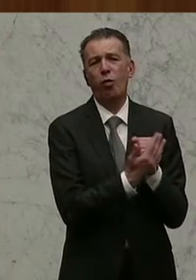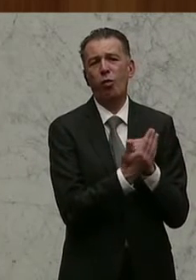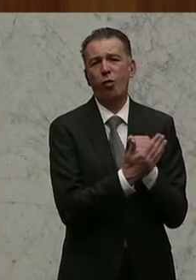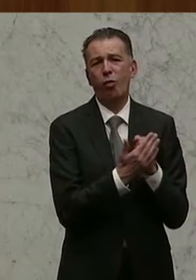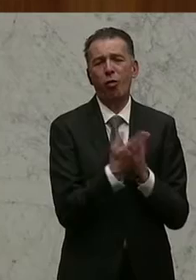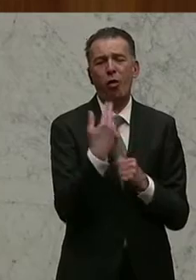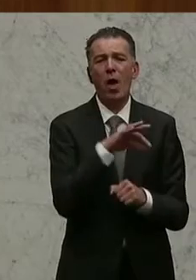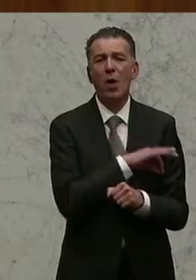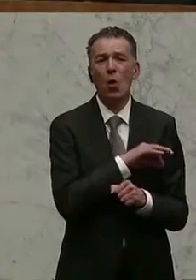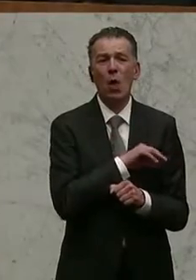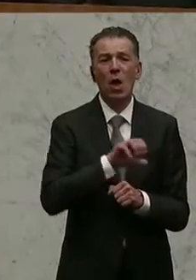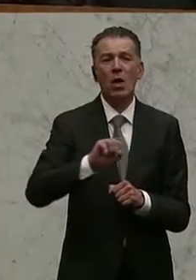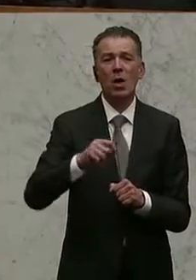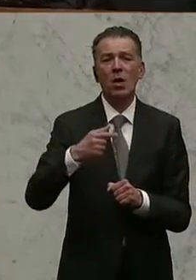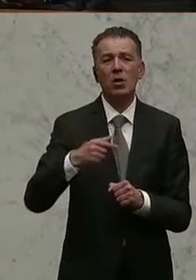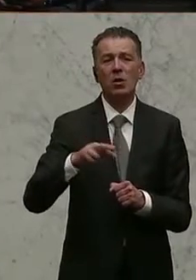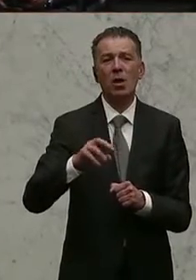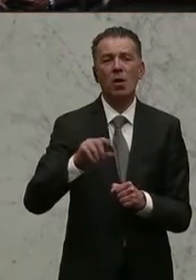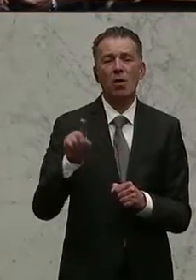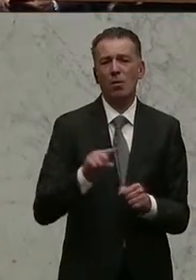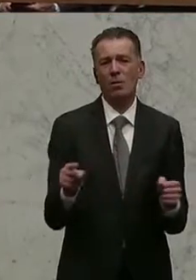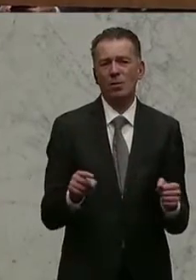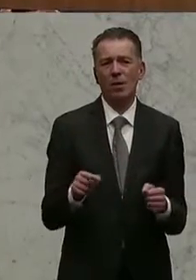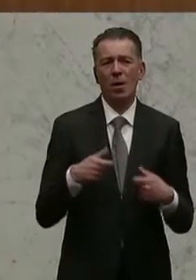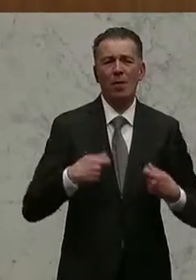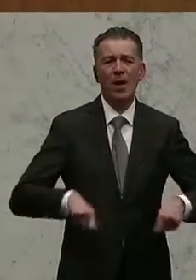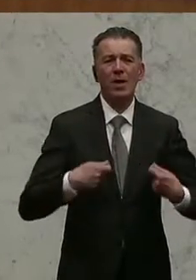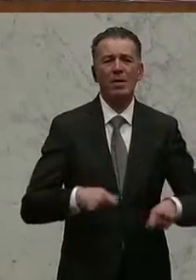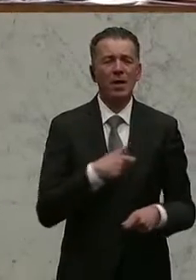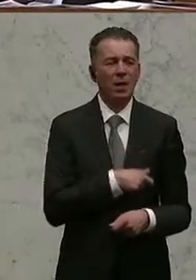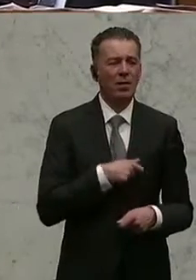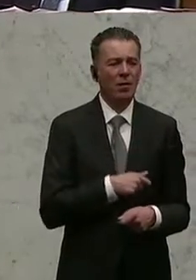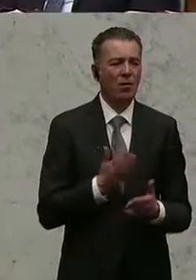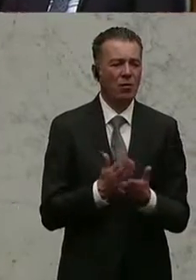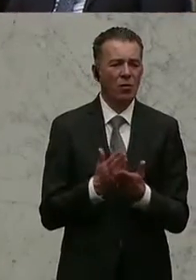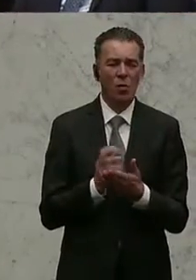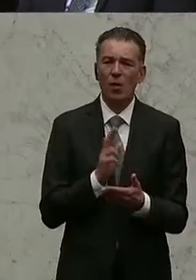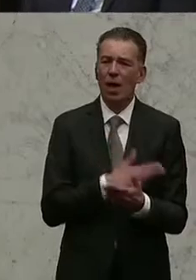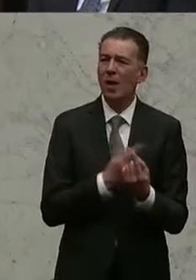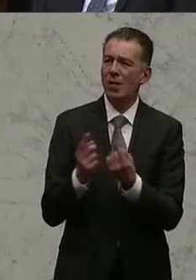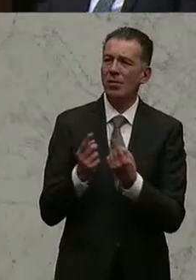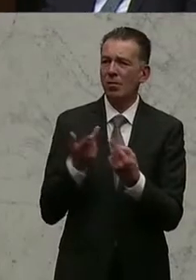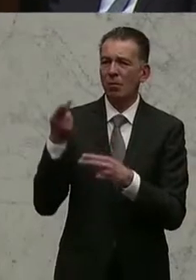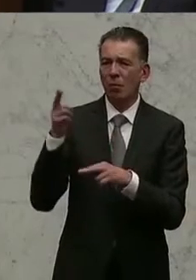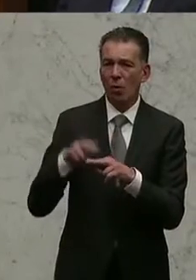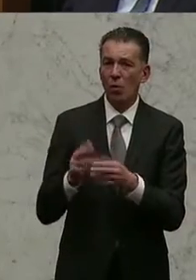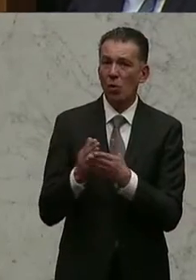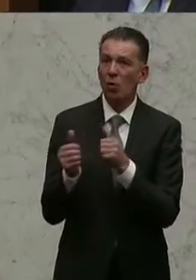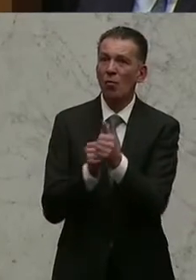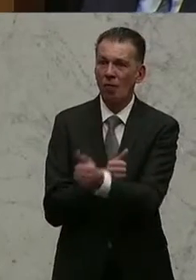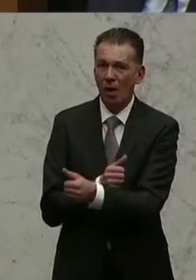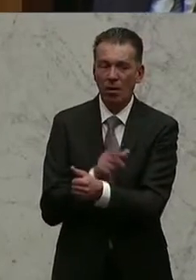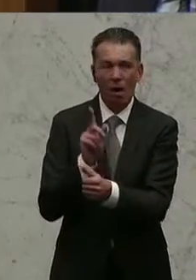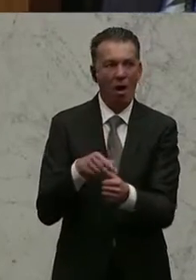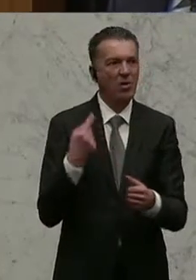Sie, Herr Kollege Strolz, der Präsident der Kommission ist schon in der Beurteilung der realen Lage weiter als die Kolleginnen und Kollegen